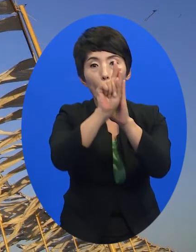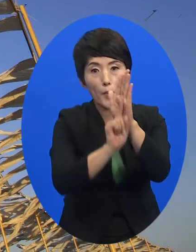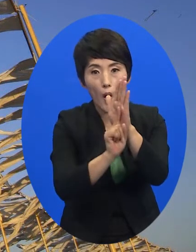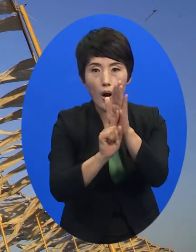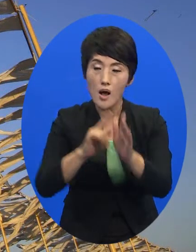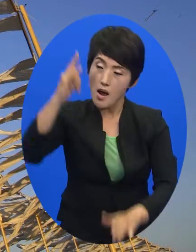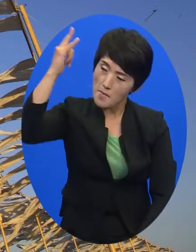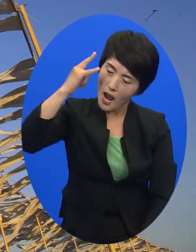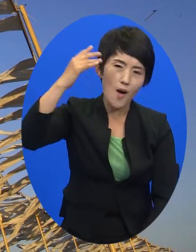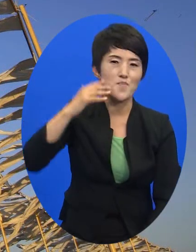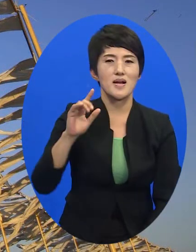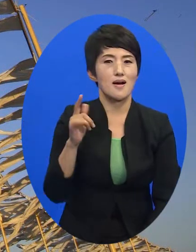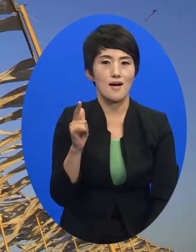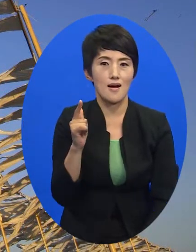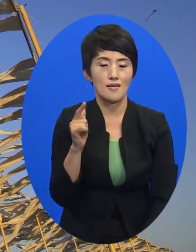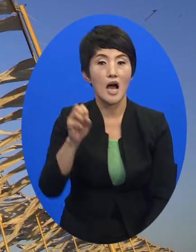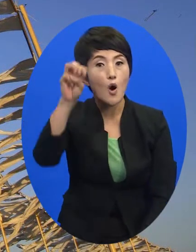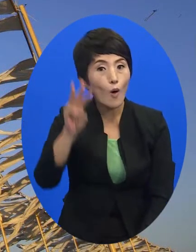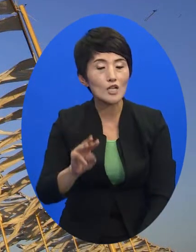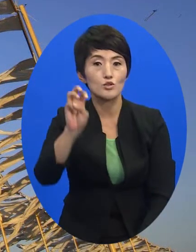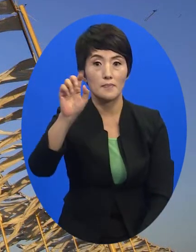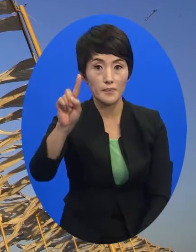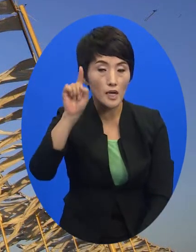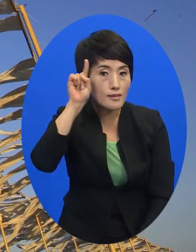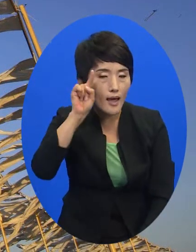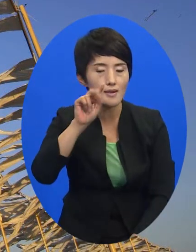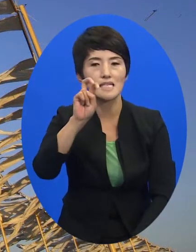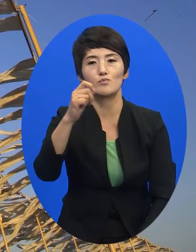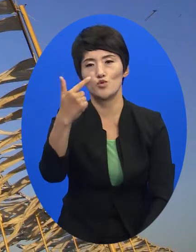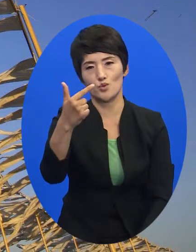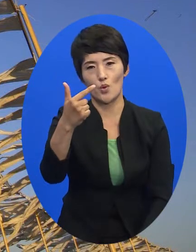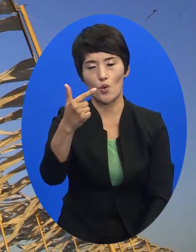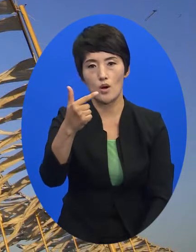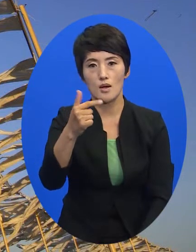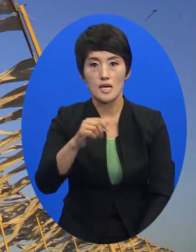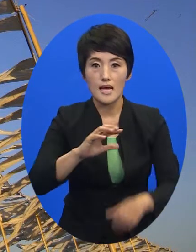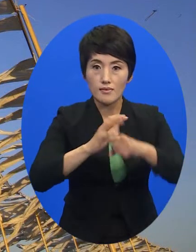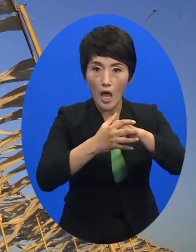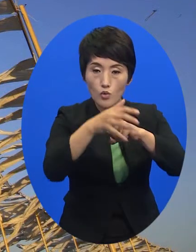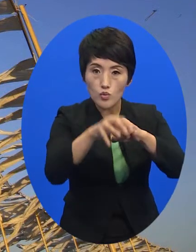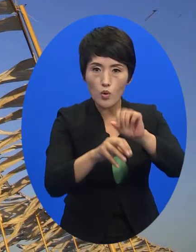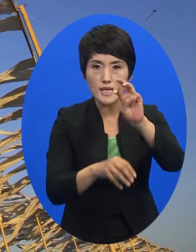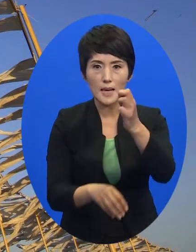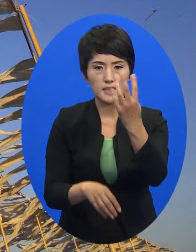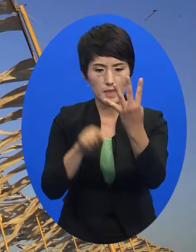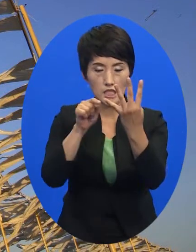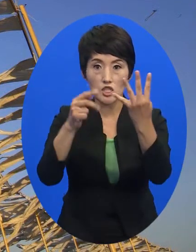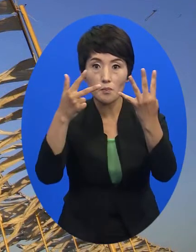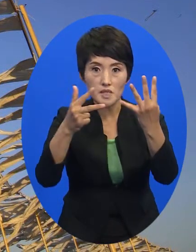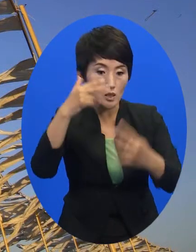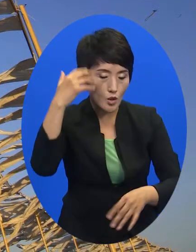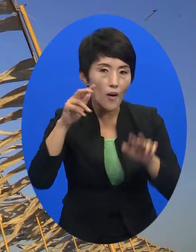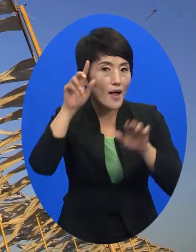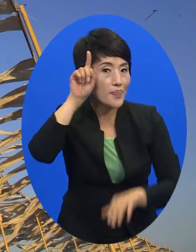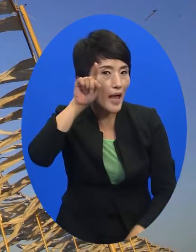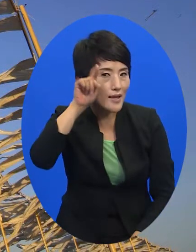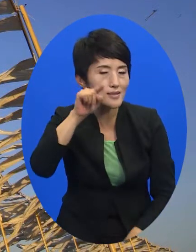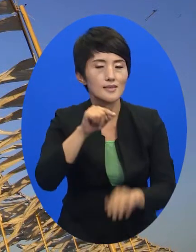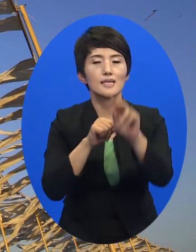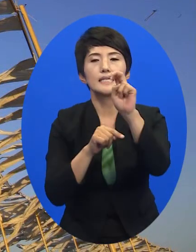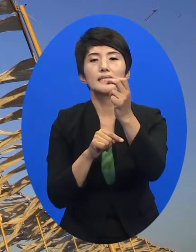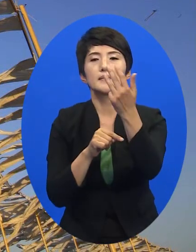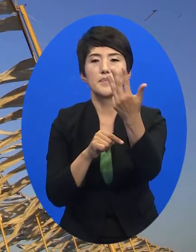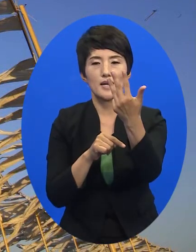오늘 32도까지 올랐던 광주는 내일 26도, 34.7도까지 올랐던 대구의 경우 내일